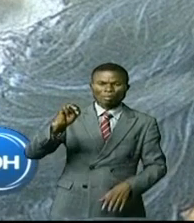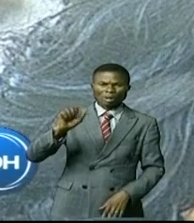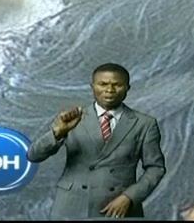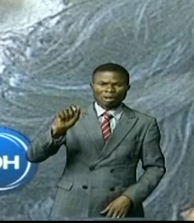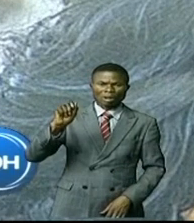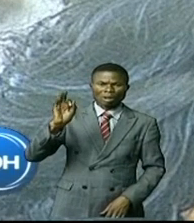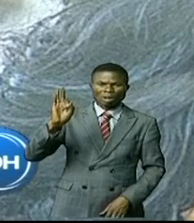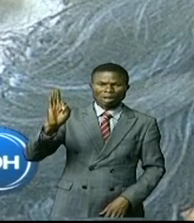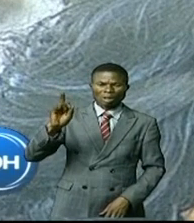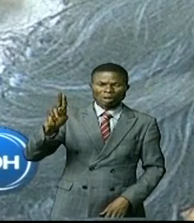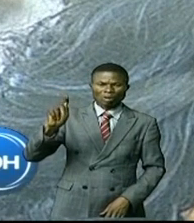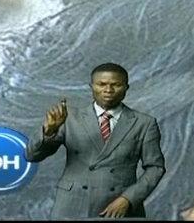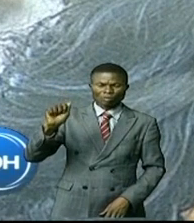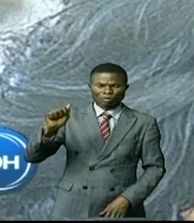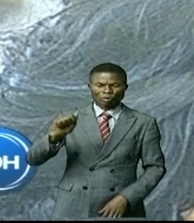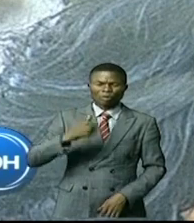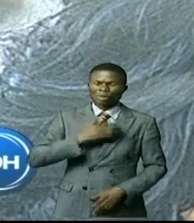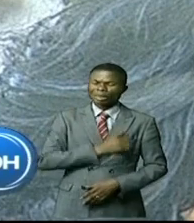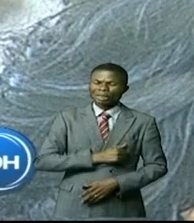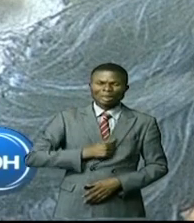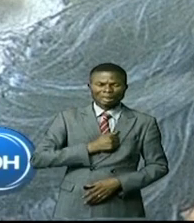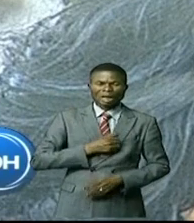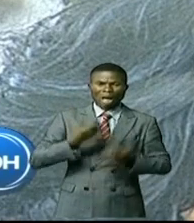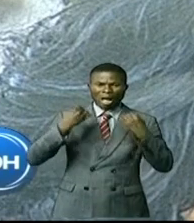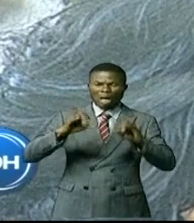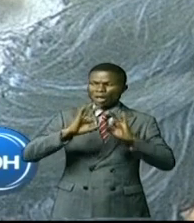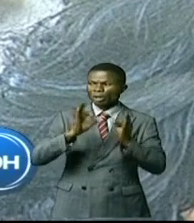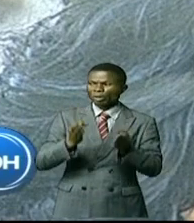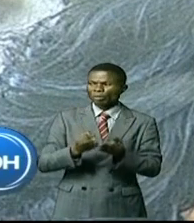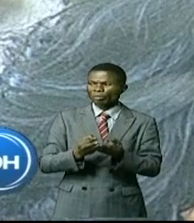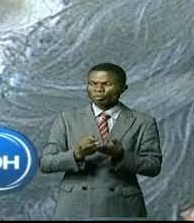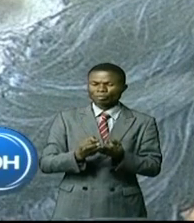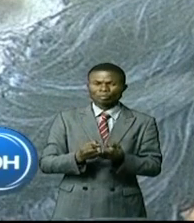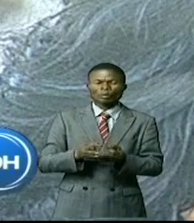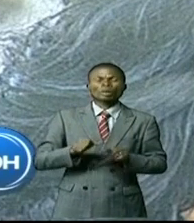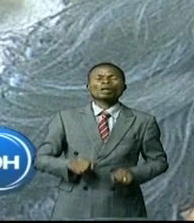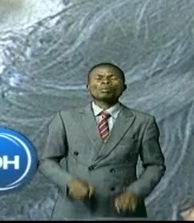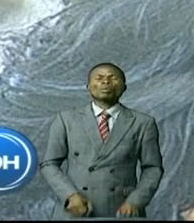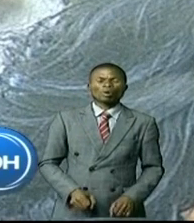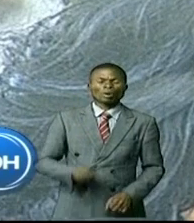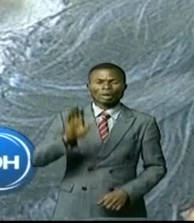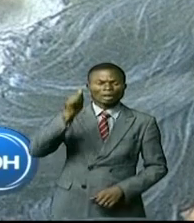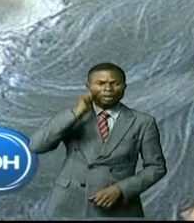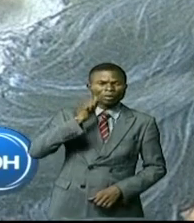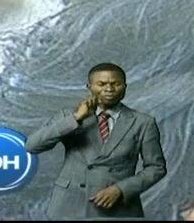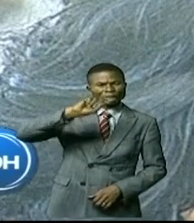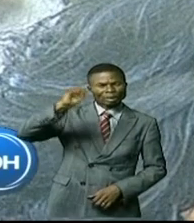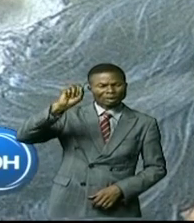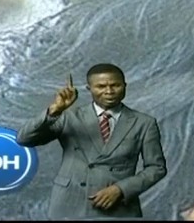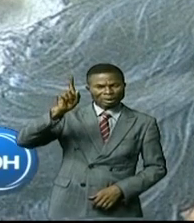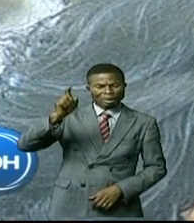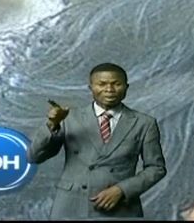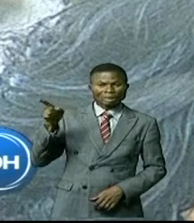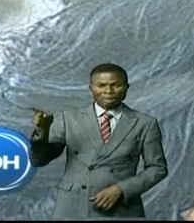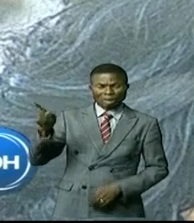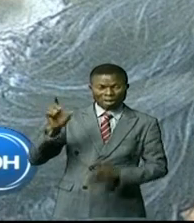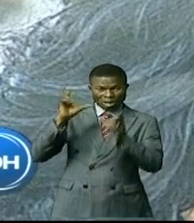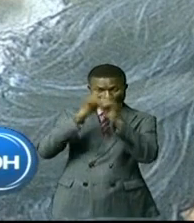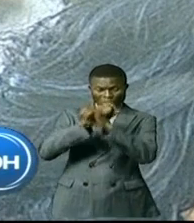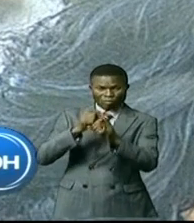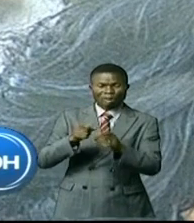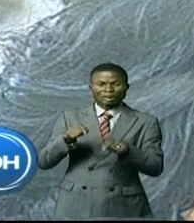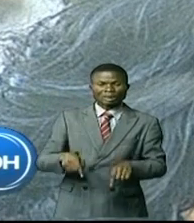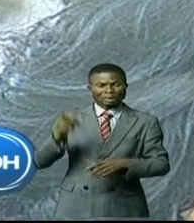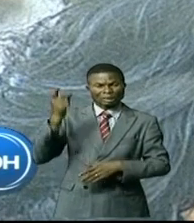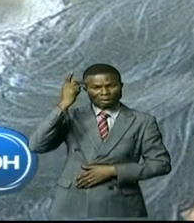aux frères, sœurs, amis et connaissances le décès de leur fille aînée Idette Moubibia Pimbi, survenue à